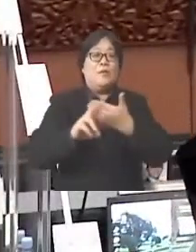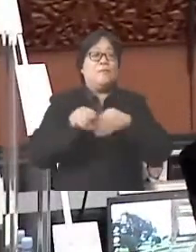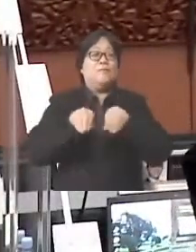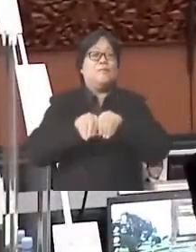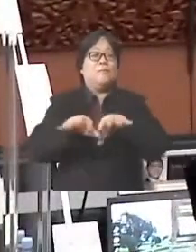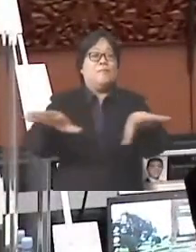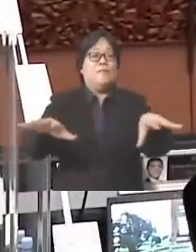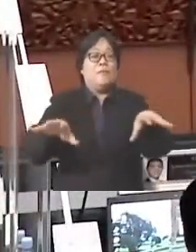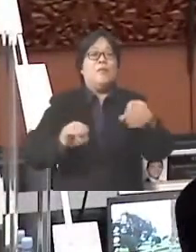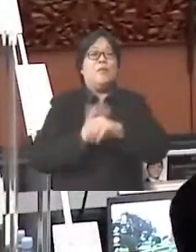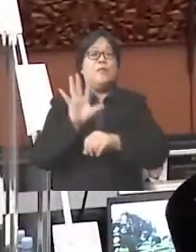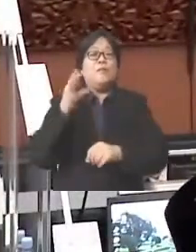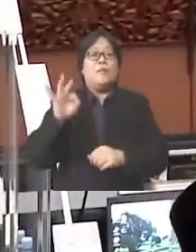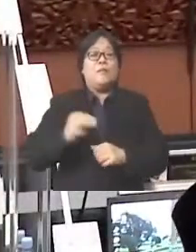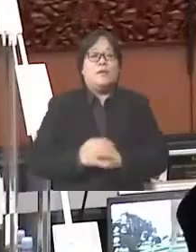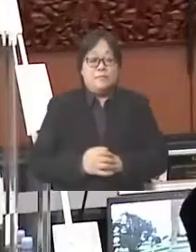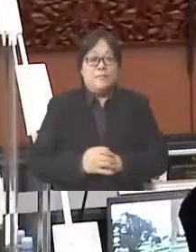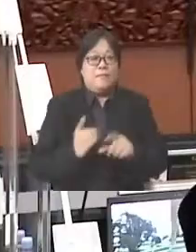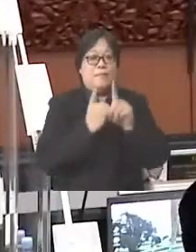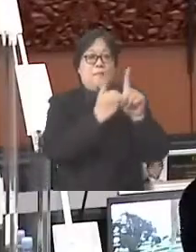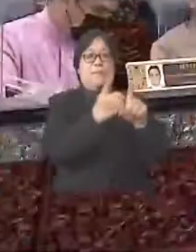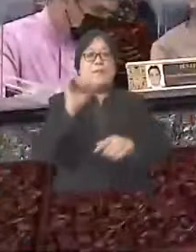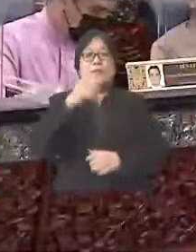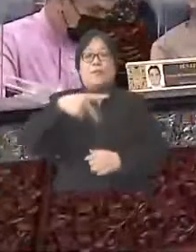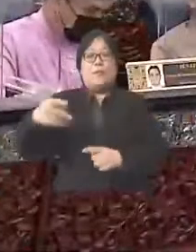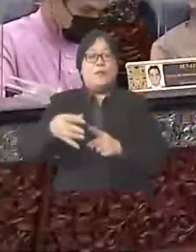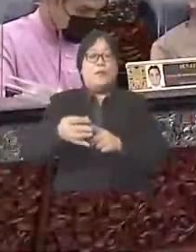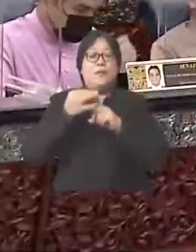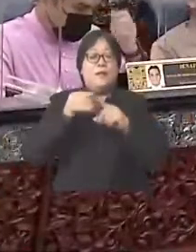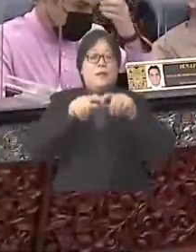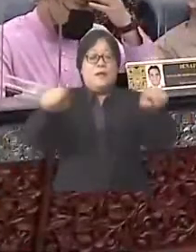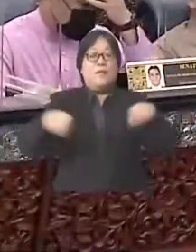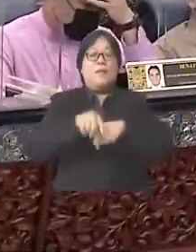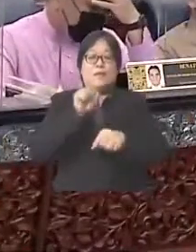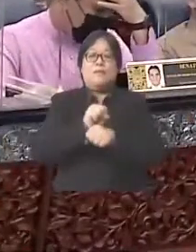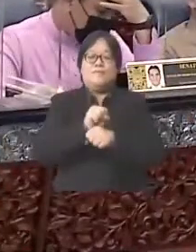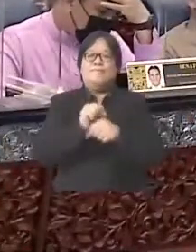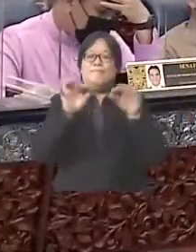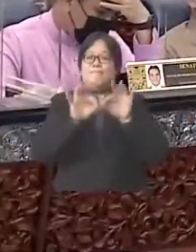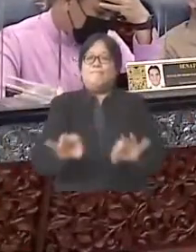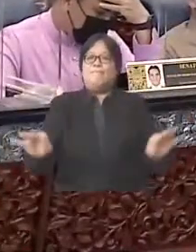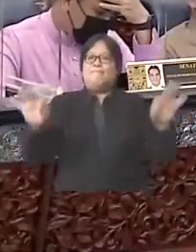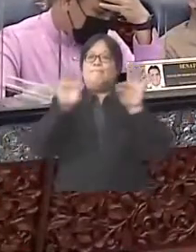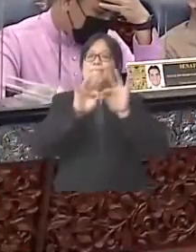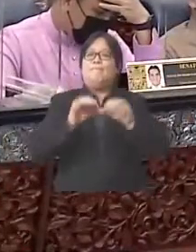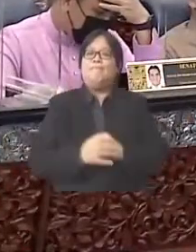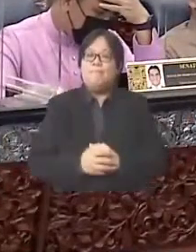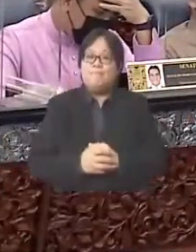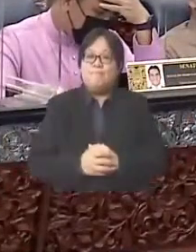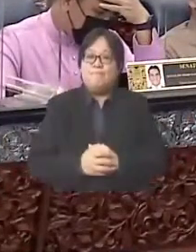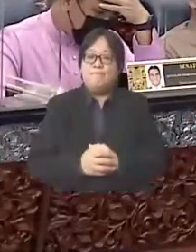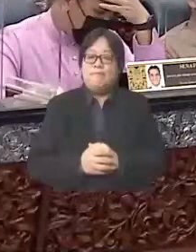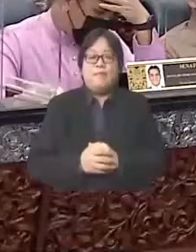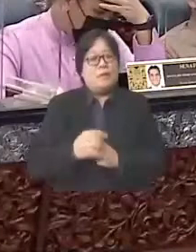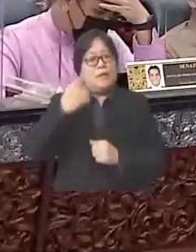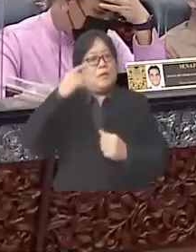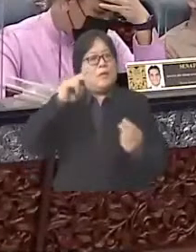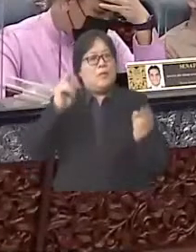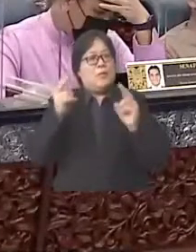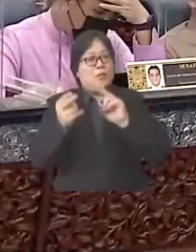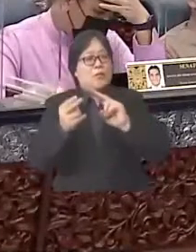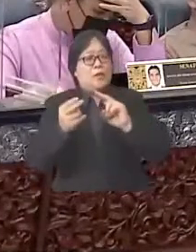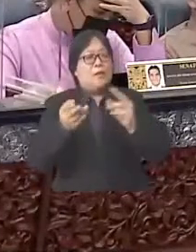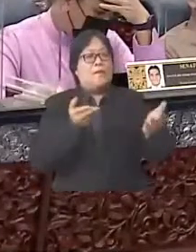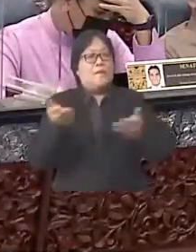penularan banyak hobi 19 pematuhan kepada eksofit utamanya tepat keji alamatpenting.com bagi kecil kerja mengubah